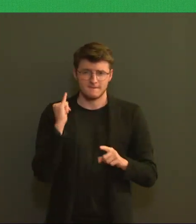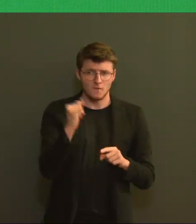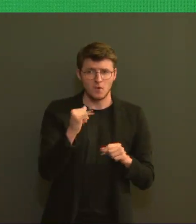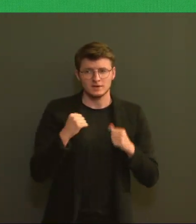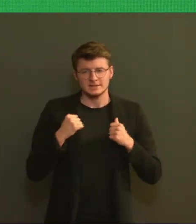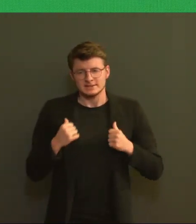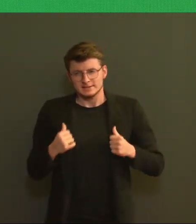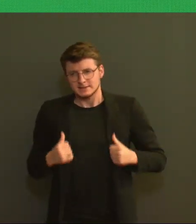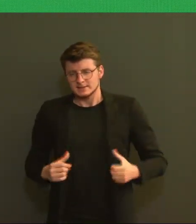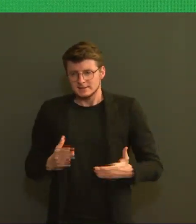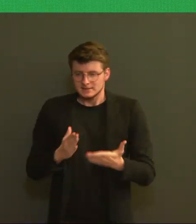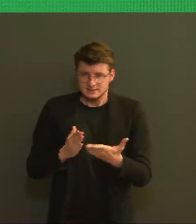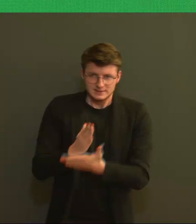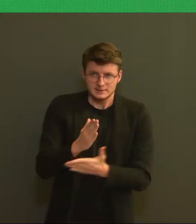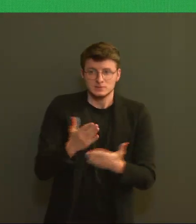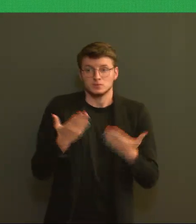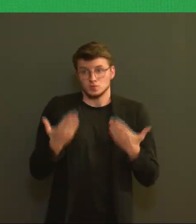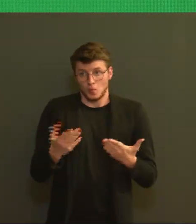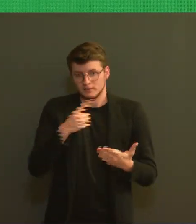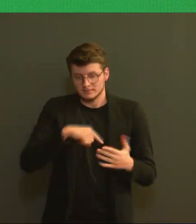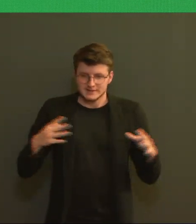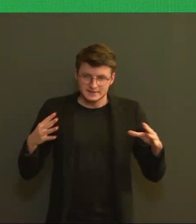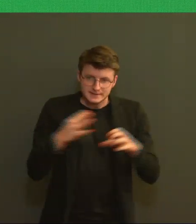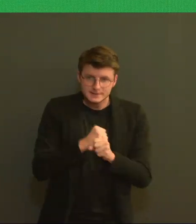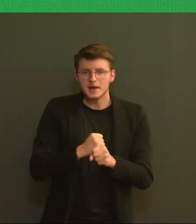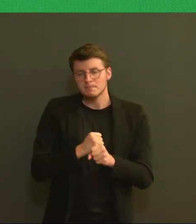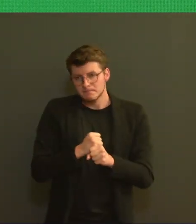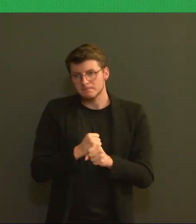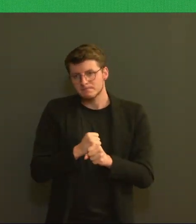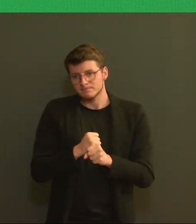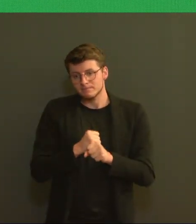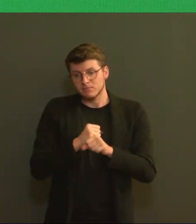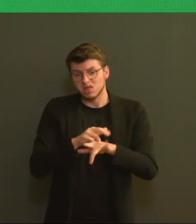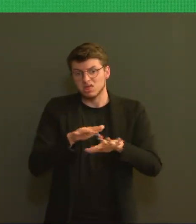zo zullen we er samen in slagen om het aantal besmettingen terug te dringen.